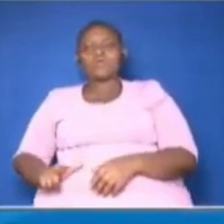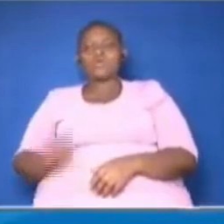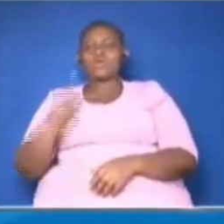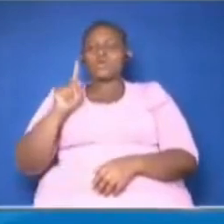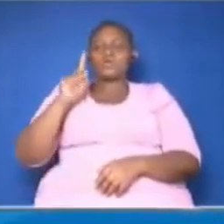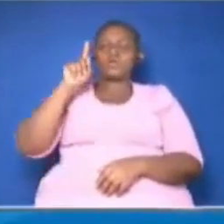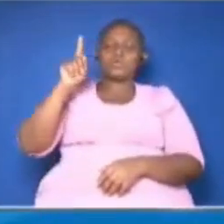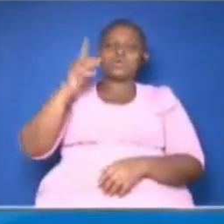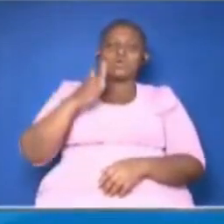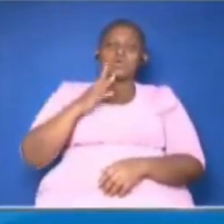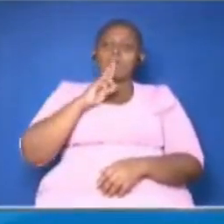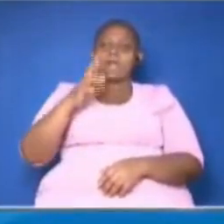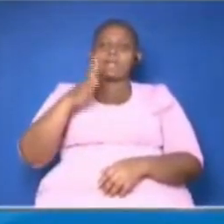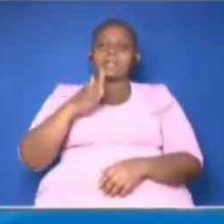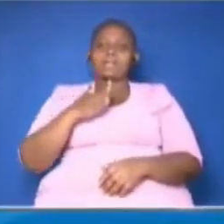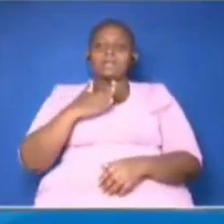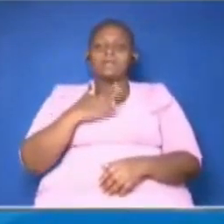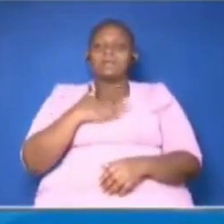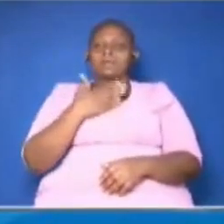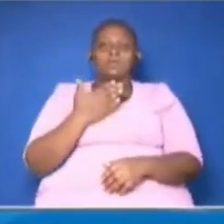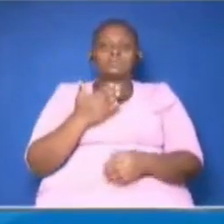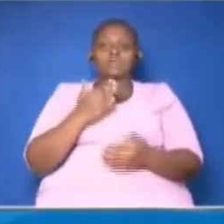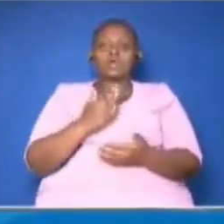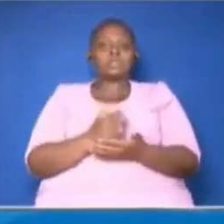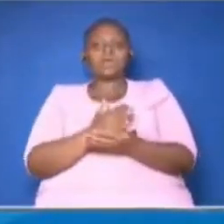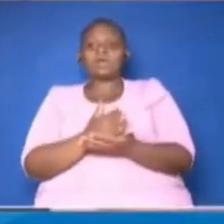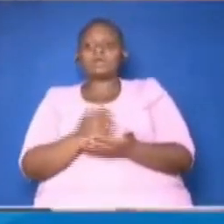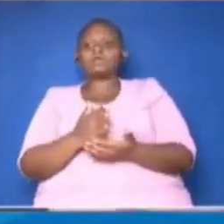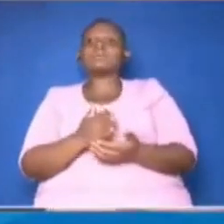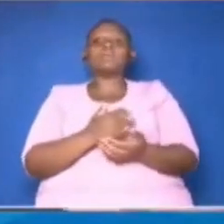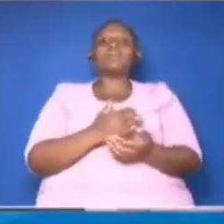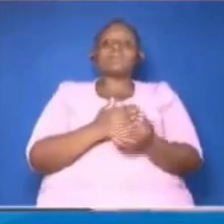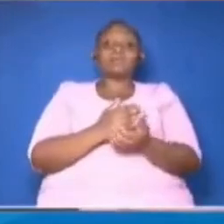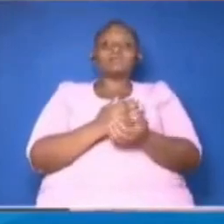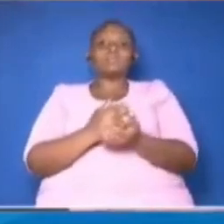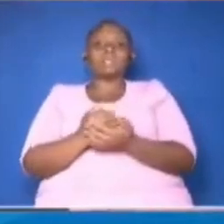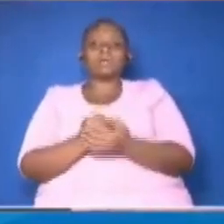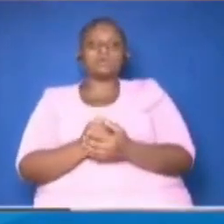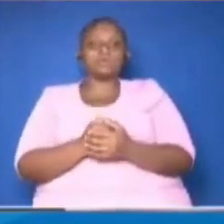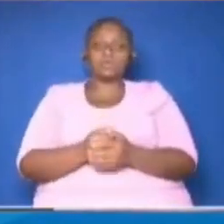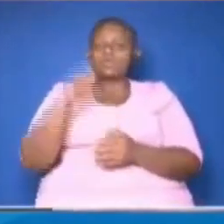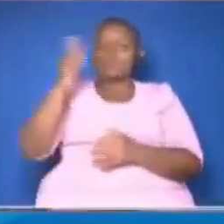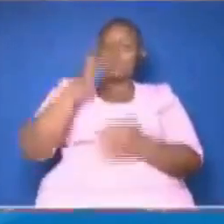sehemu yangu. Ki yangu wewe